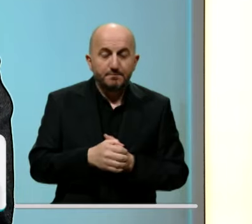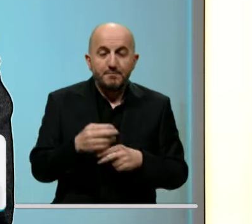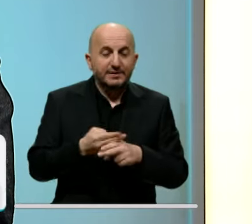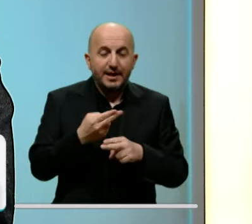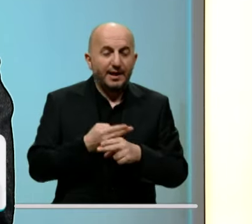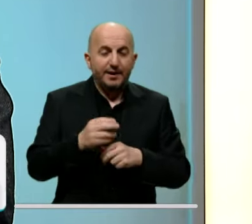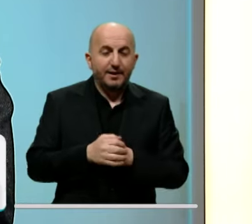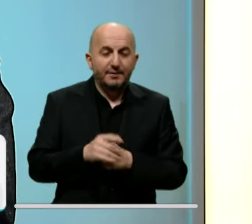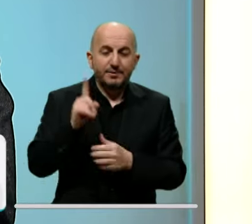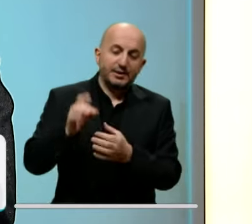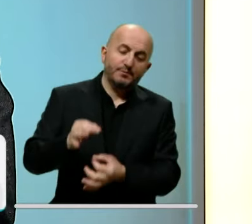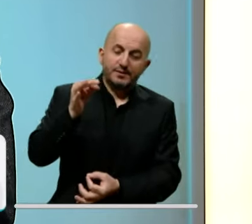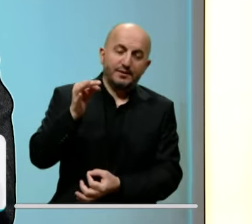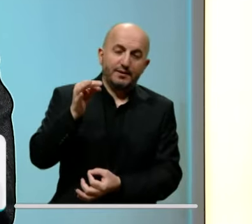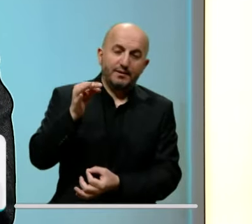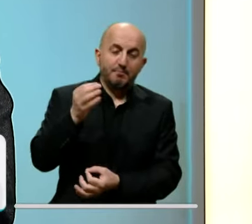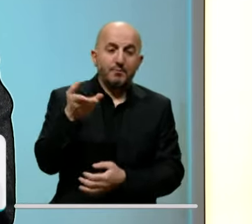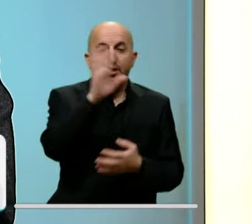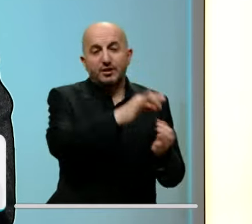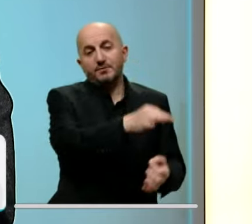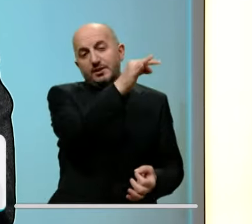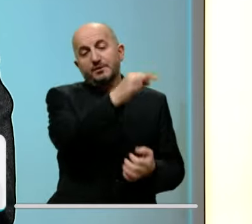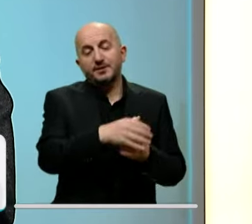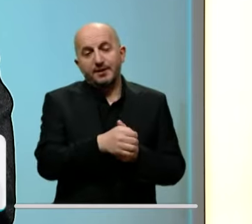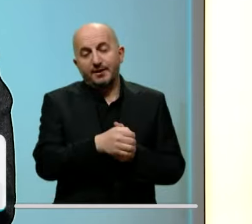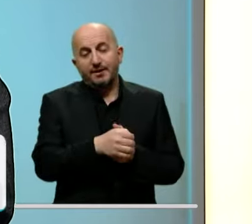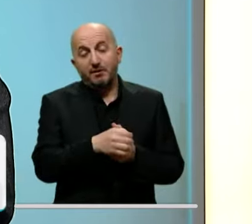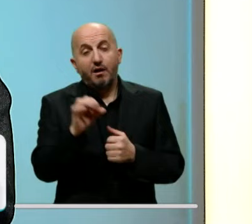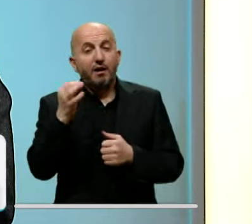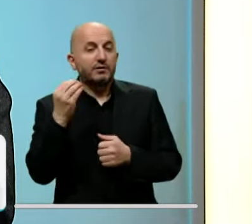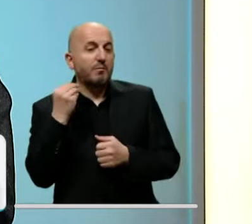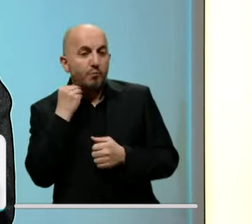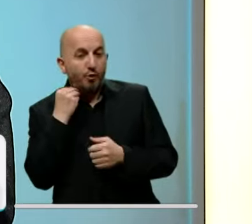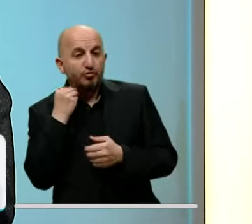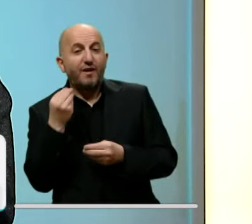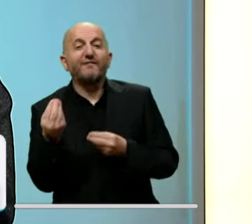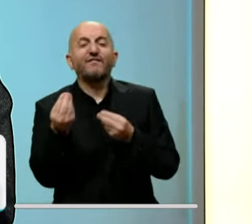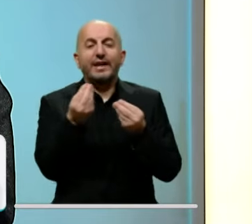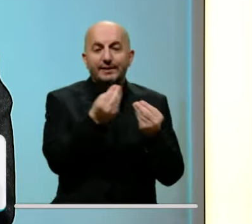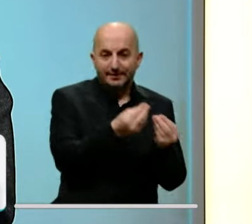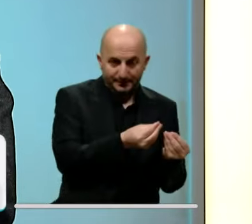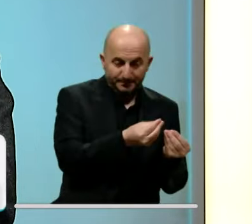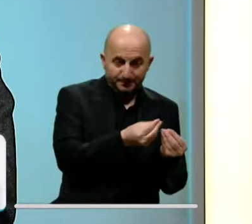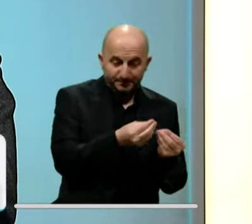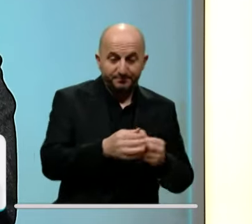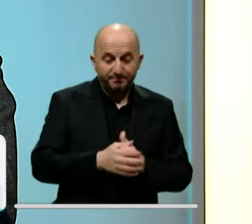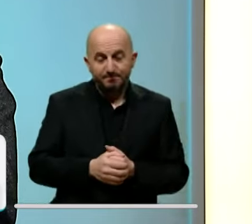Mesela bir kimse bir başka kimseye altın borcu var